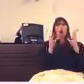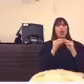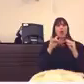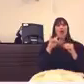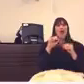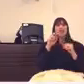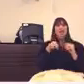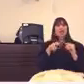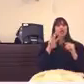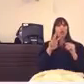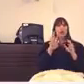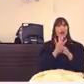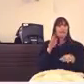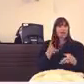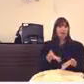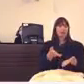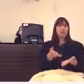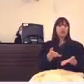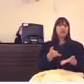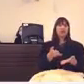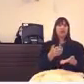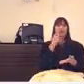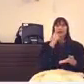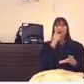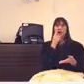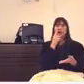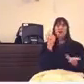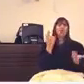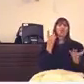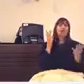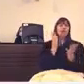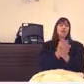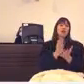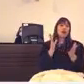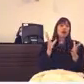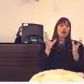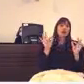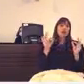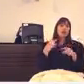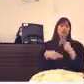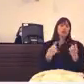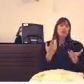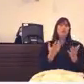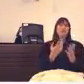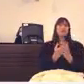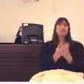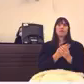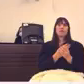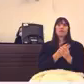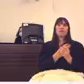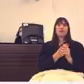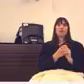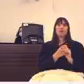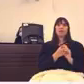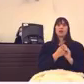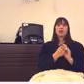14, ובכל זאת מנהלים את העירייה הזאת כבר עשרות בשנים, לא רק אני, אוקיי?